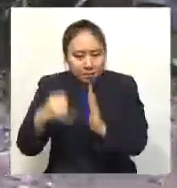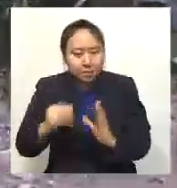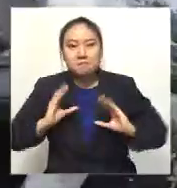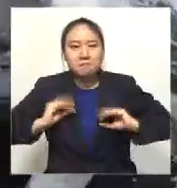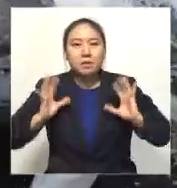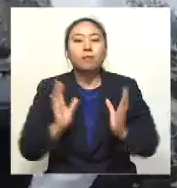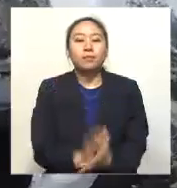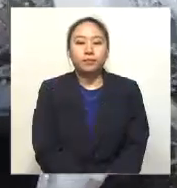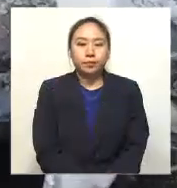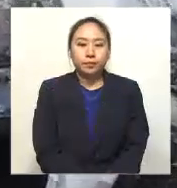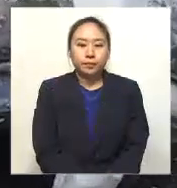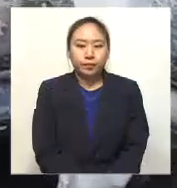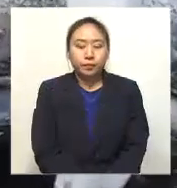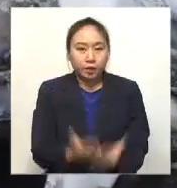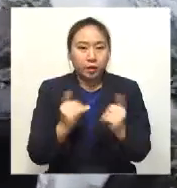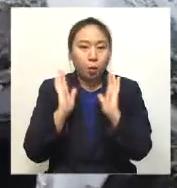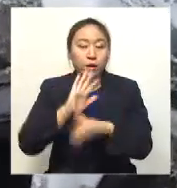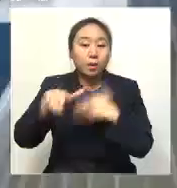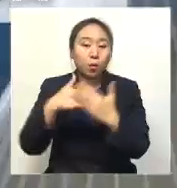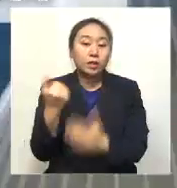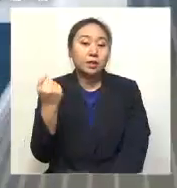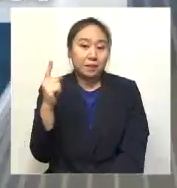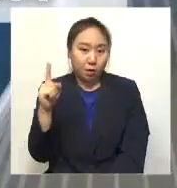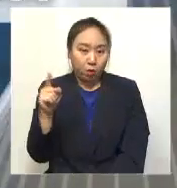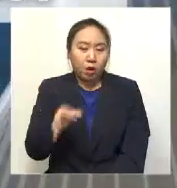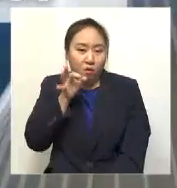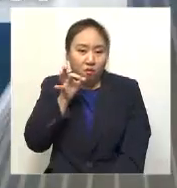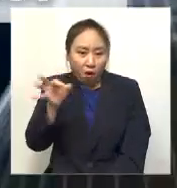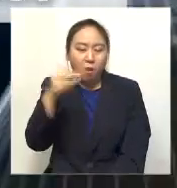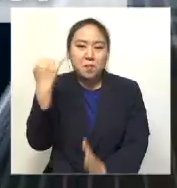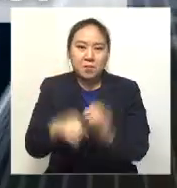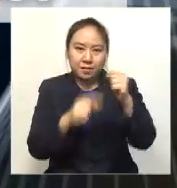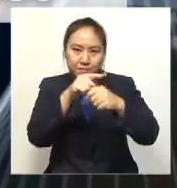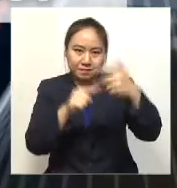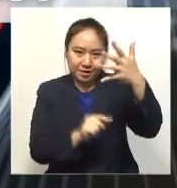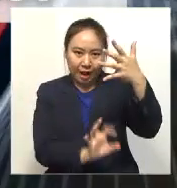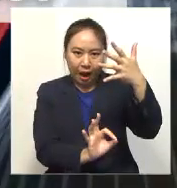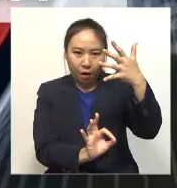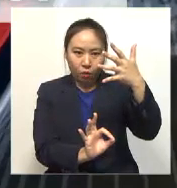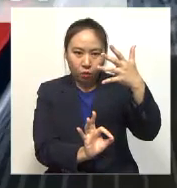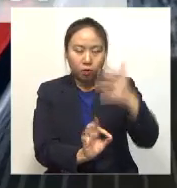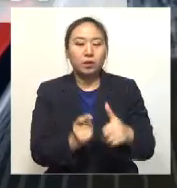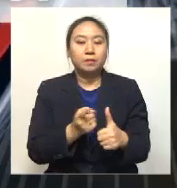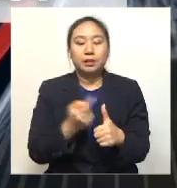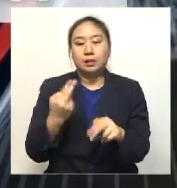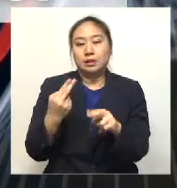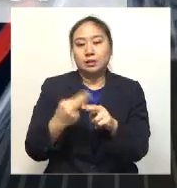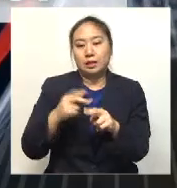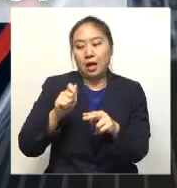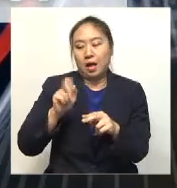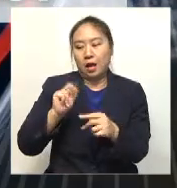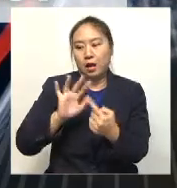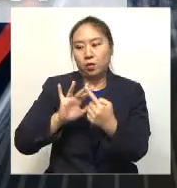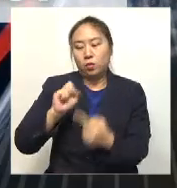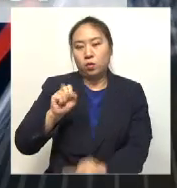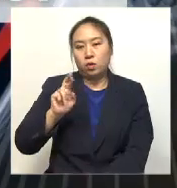กแจ้งความไว้ค่ะ สำหรับผู้ถูกกล่าวหาทั้ง11คนถูกแจ้งข้อหารวม9ข้อหาด้วยกันนะคะส่วนนายอนุสรเรือนงามเจ้าหน้า